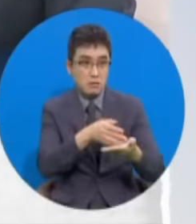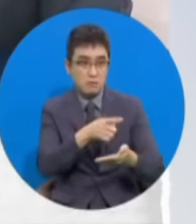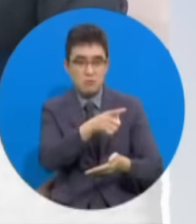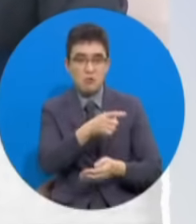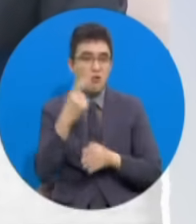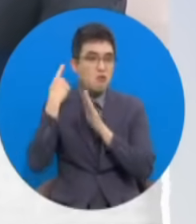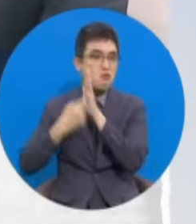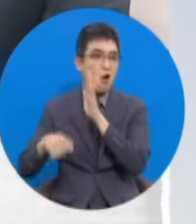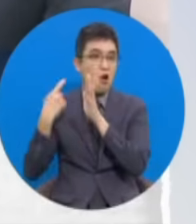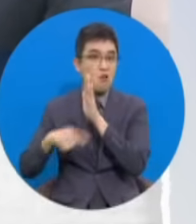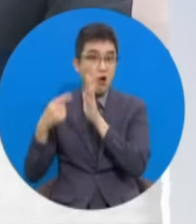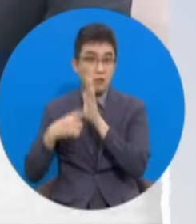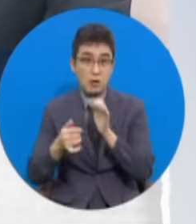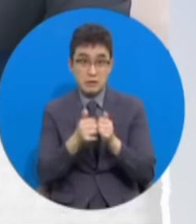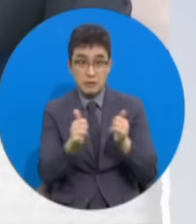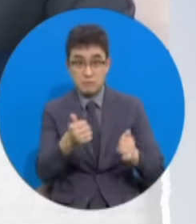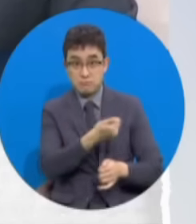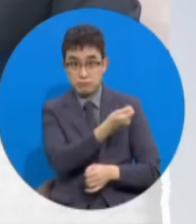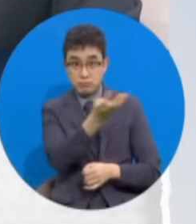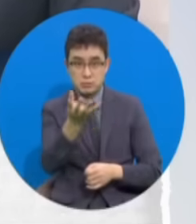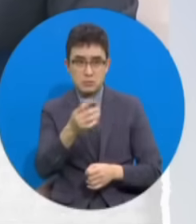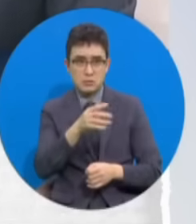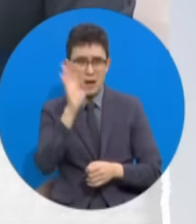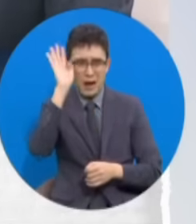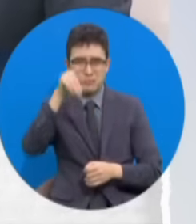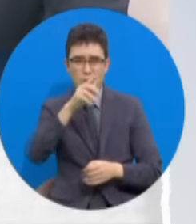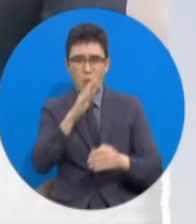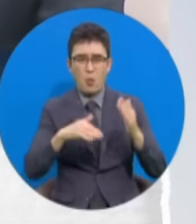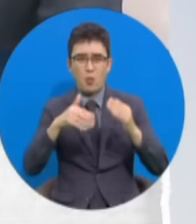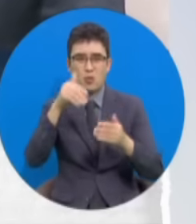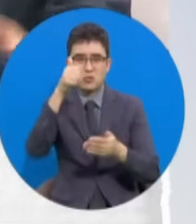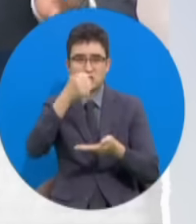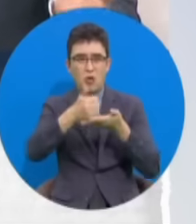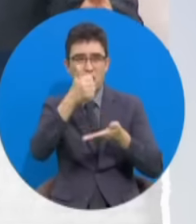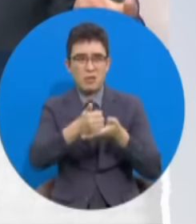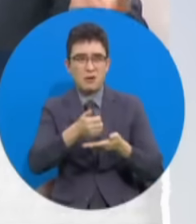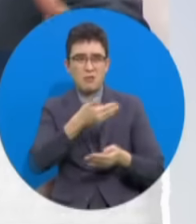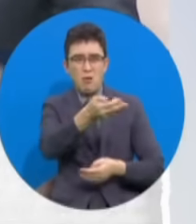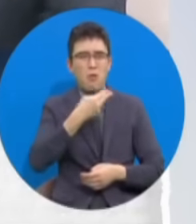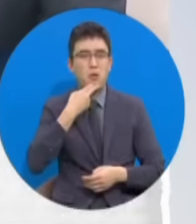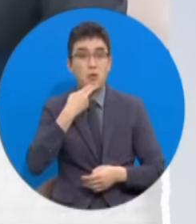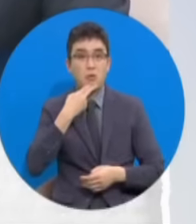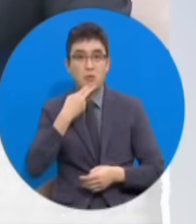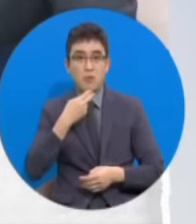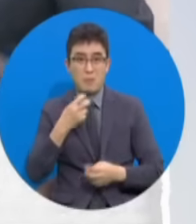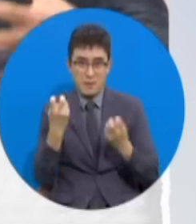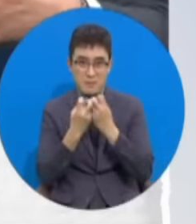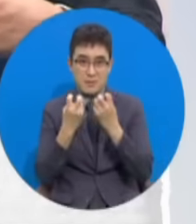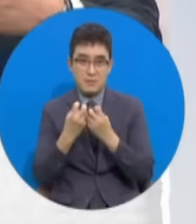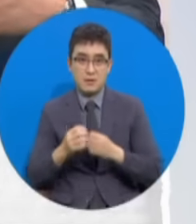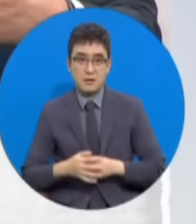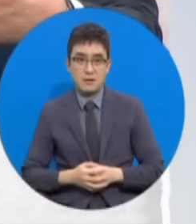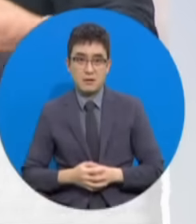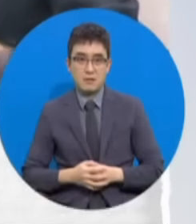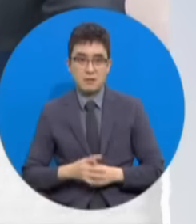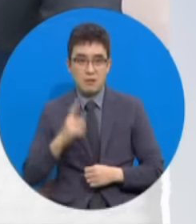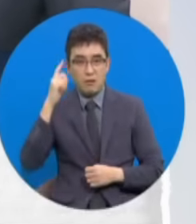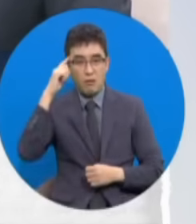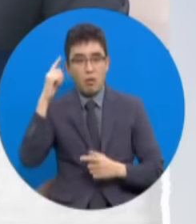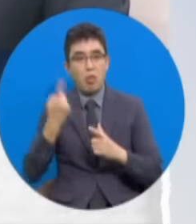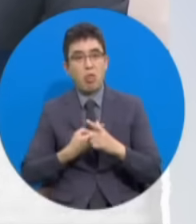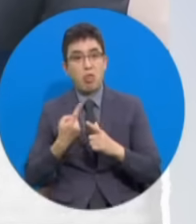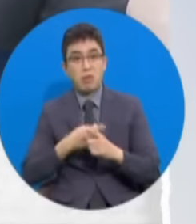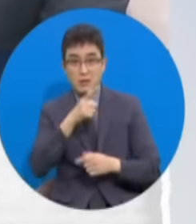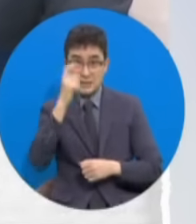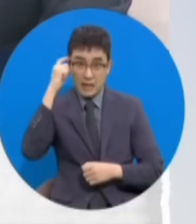주는 것이야말로 가장 혁신이고 가장 쇄신이다 그렇게 생각하고 아니란 자기중심적인 예. 생각